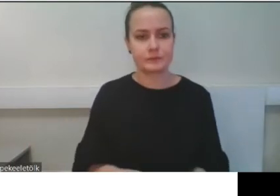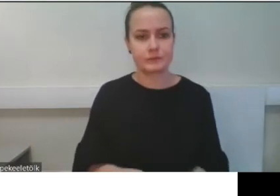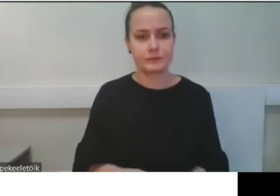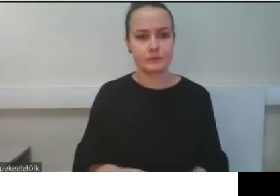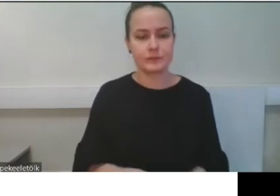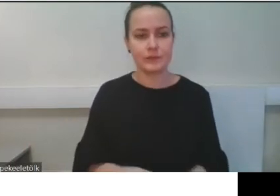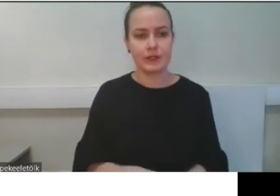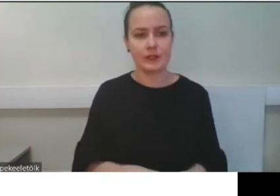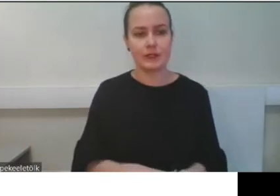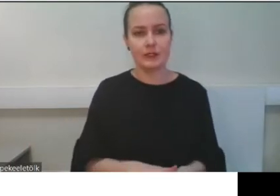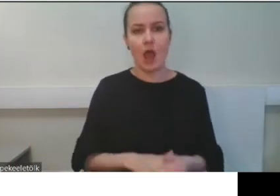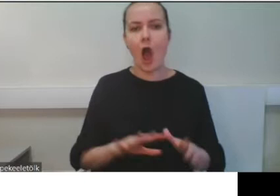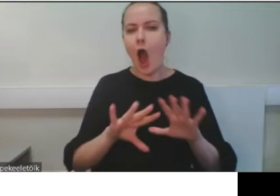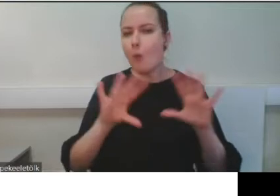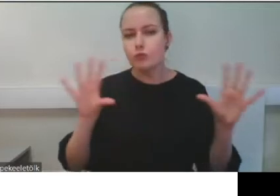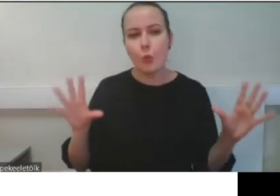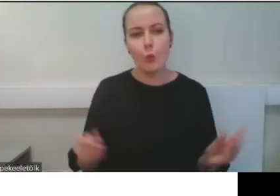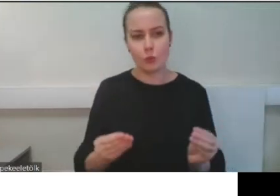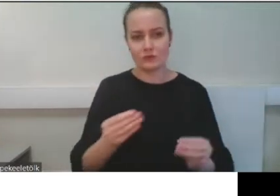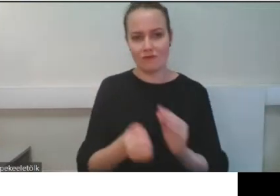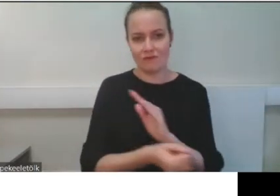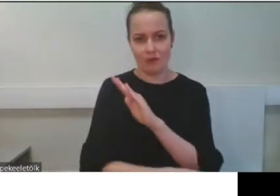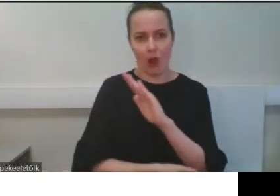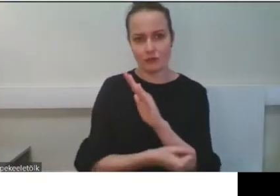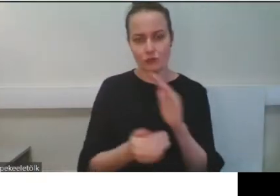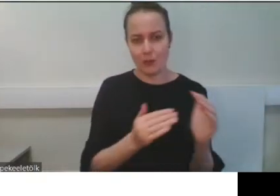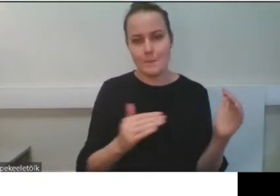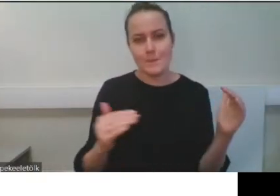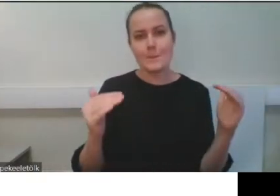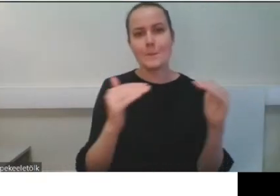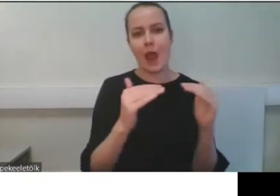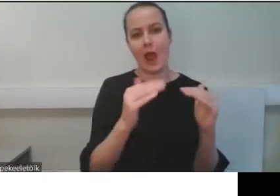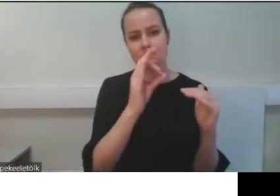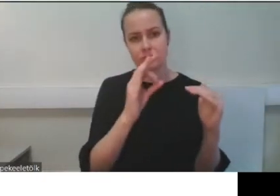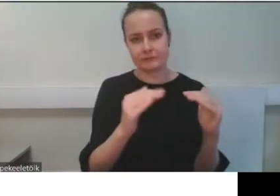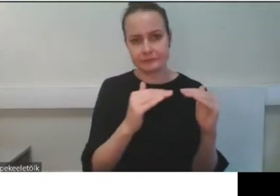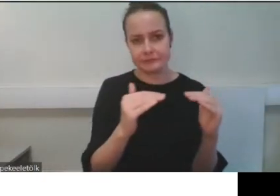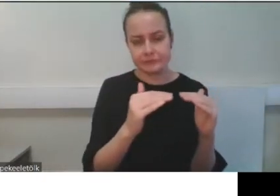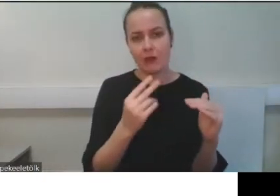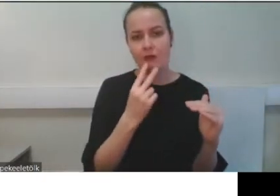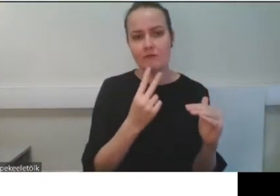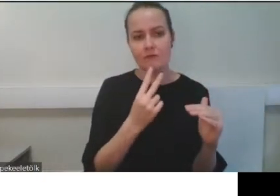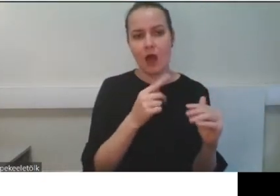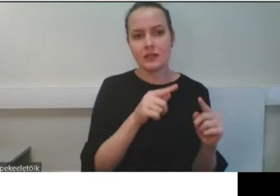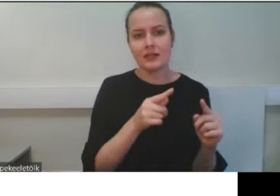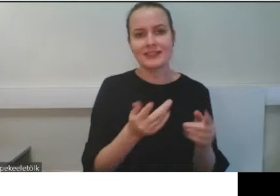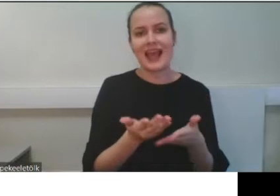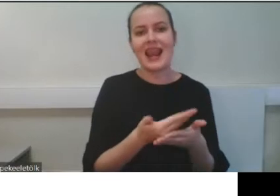neid välja toonud . ja see pensioni teema tuleb siit väga ilusasti välja , et kui me vaatame ka puuetega